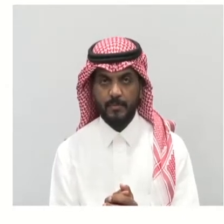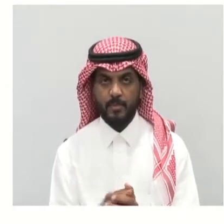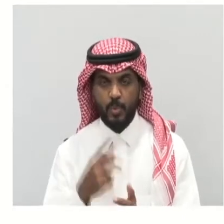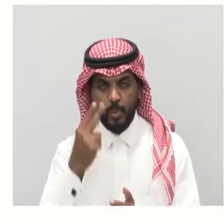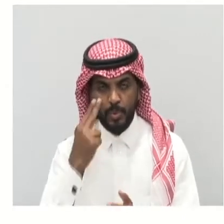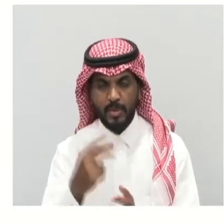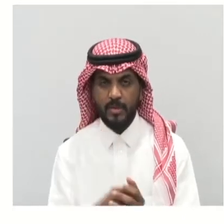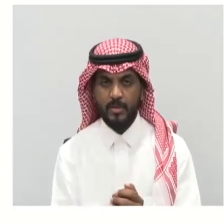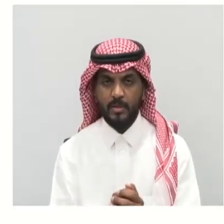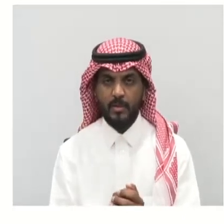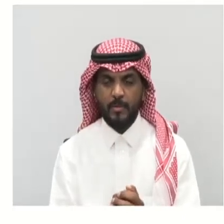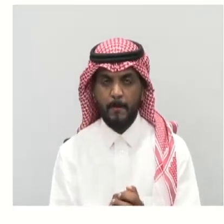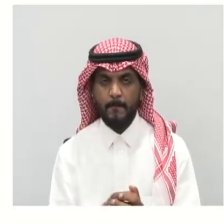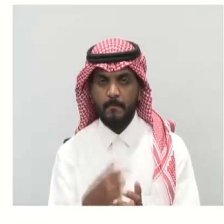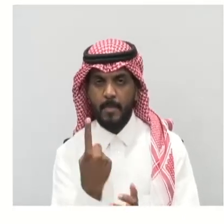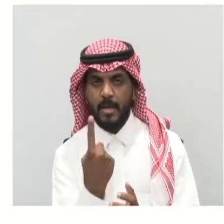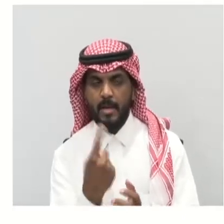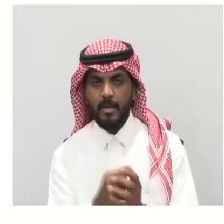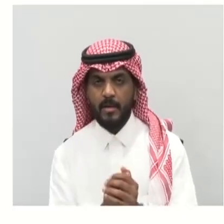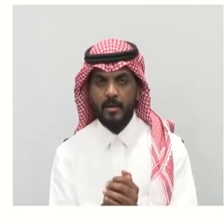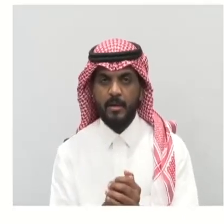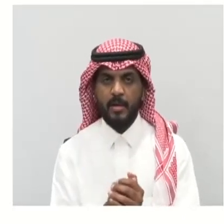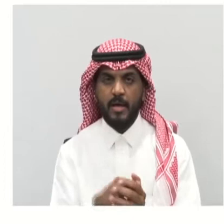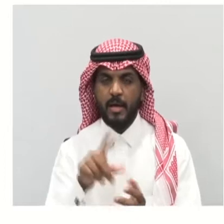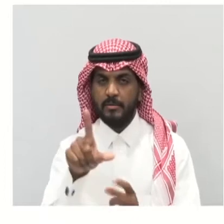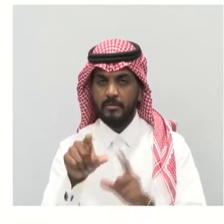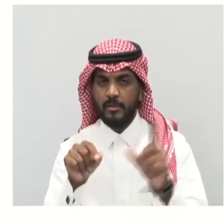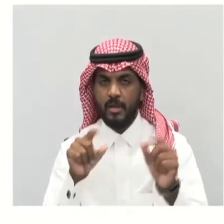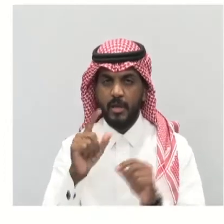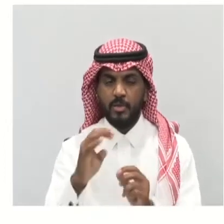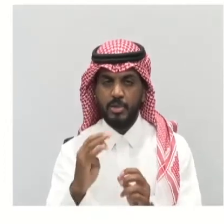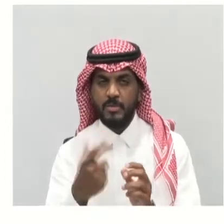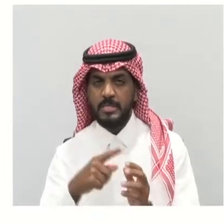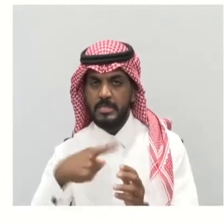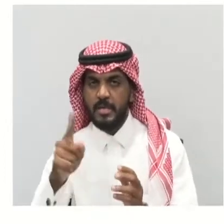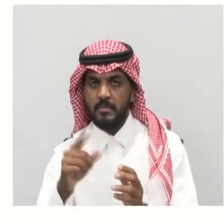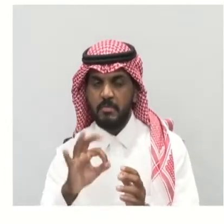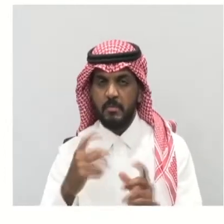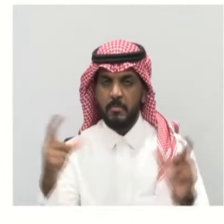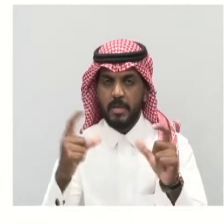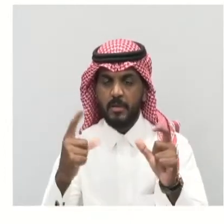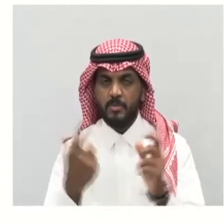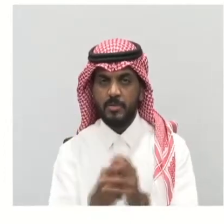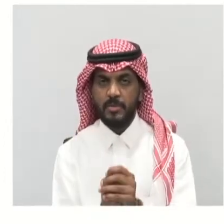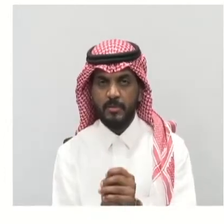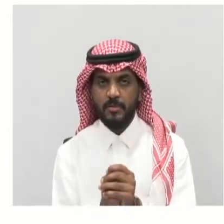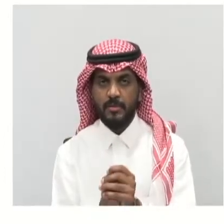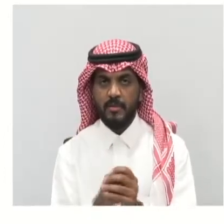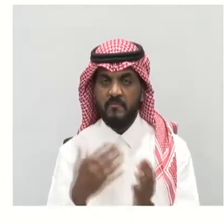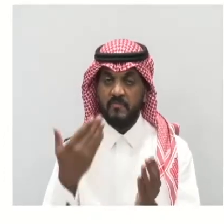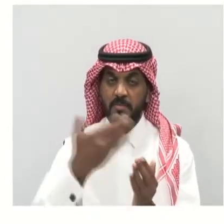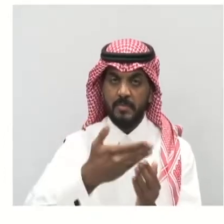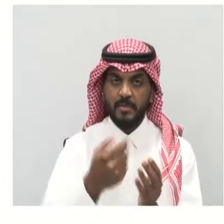هنا سؤال فقرة باء، اختاروا الإجابة الصحيحة مما بين القوسين